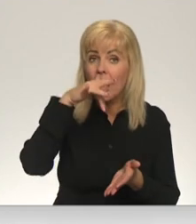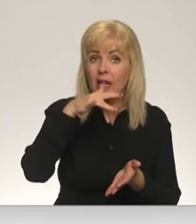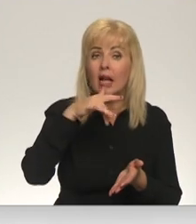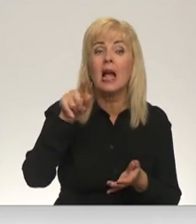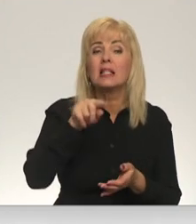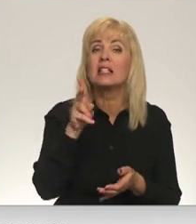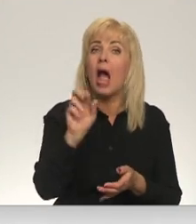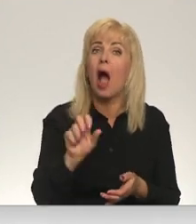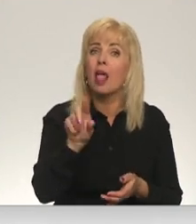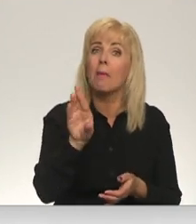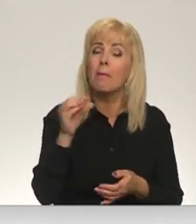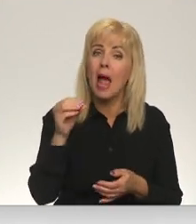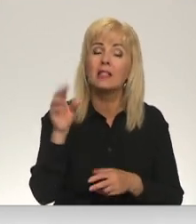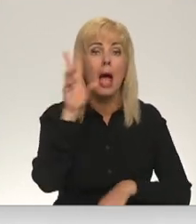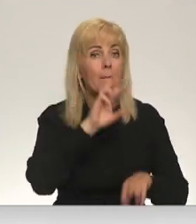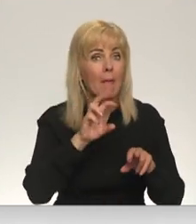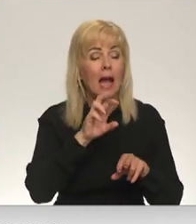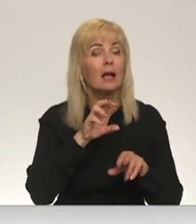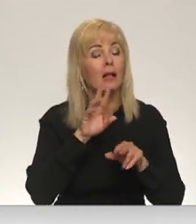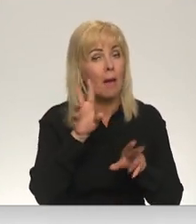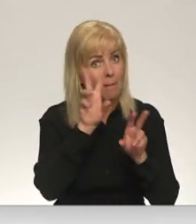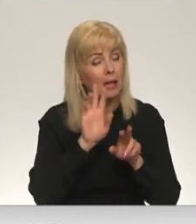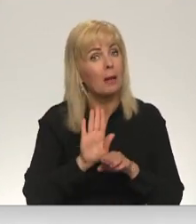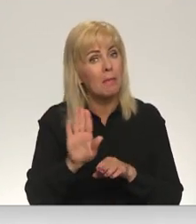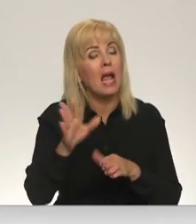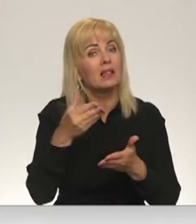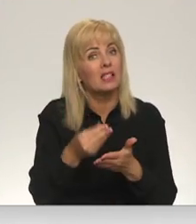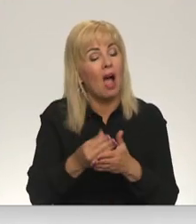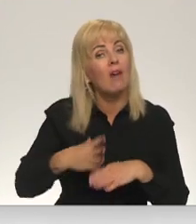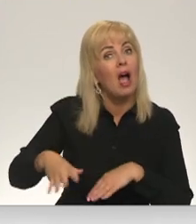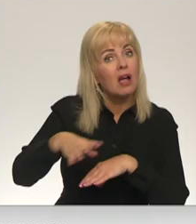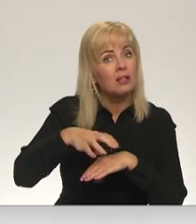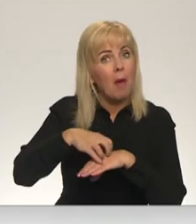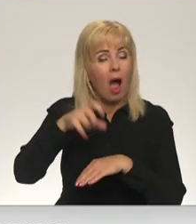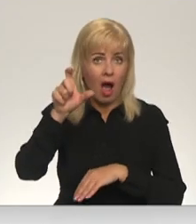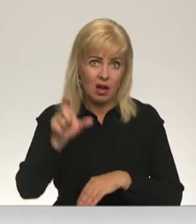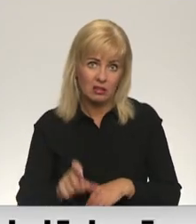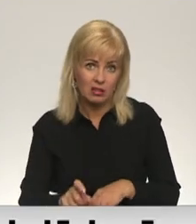Skalbes, un palīdzību var meklēt arī pie sava ģimenes ārsta. Aija Kīns, Māris Jurgensons, Latvijas televīzija.